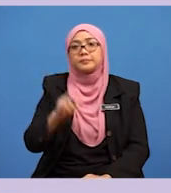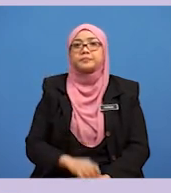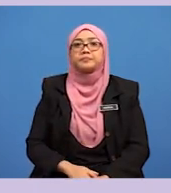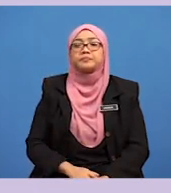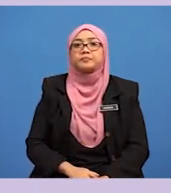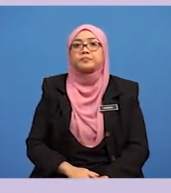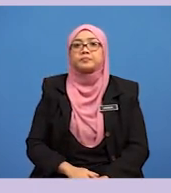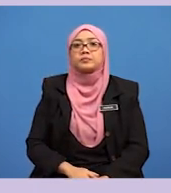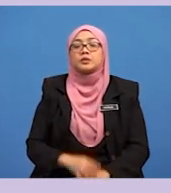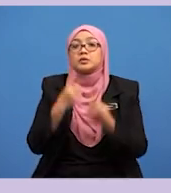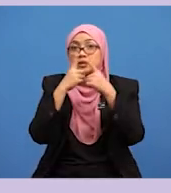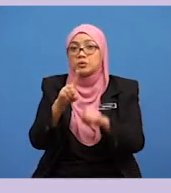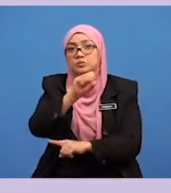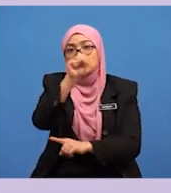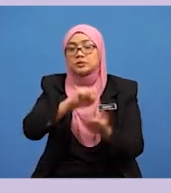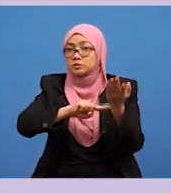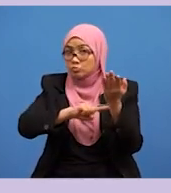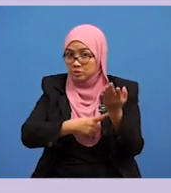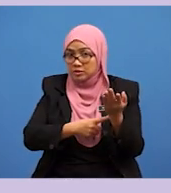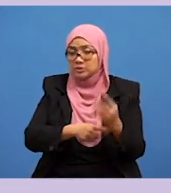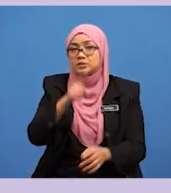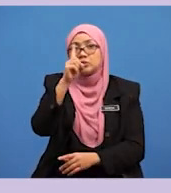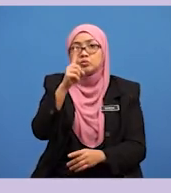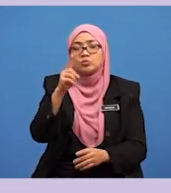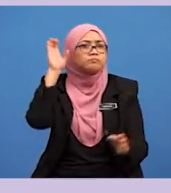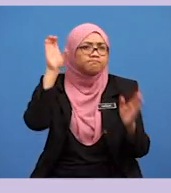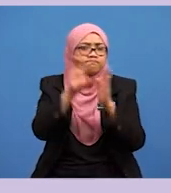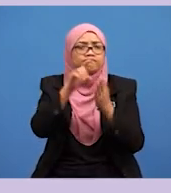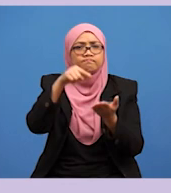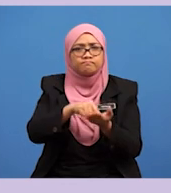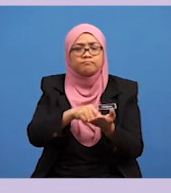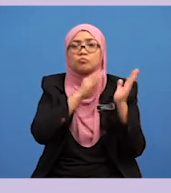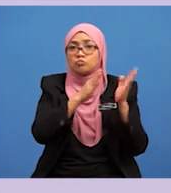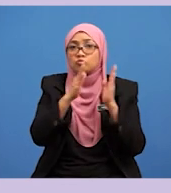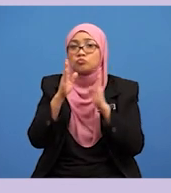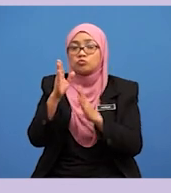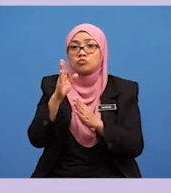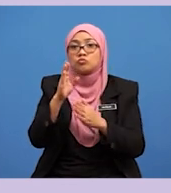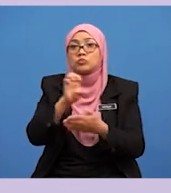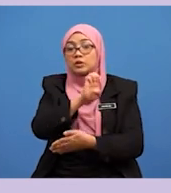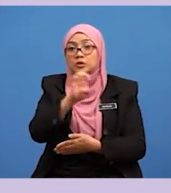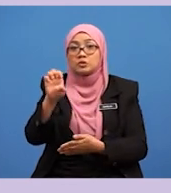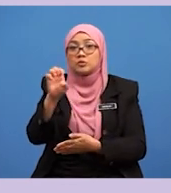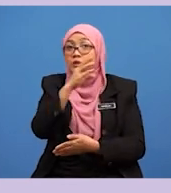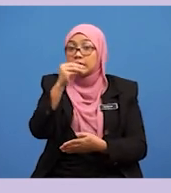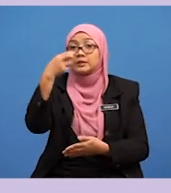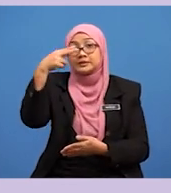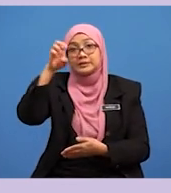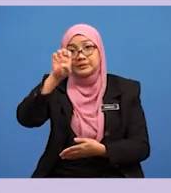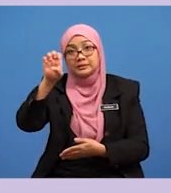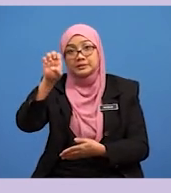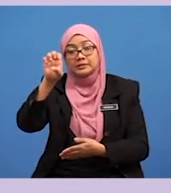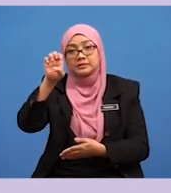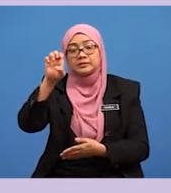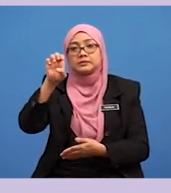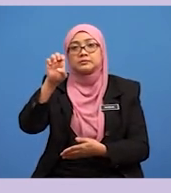Sekarang mari kita jawab soalan ini semula. 1. Rajah di bawah menunjukkan susunan elektron bagi atom helium dan atom